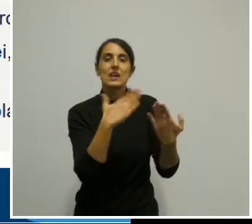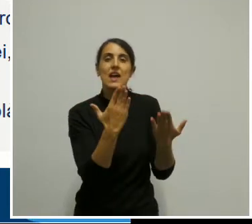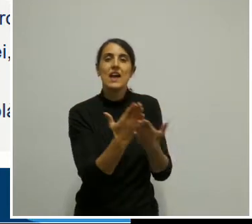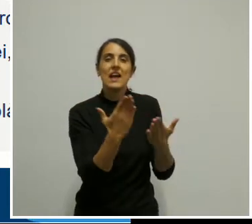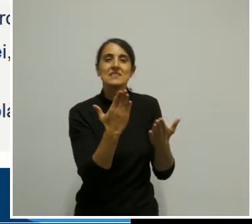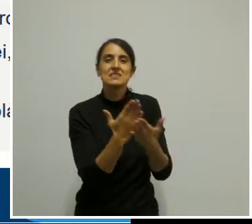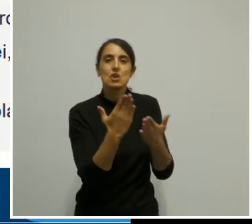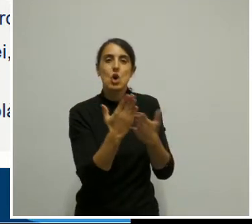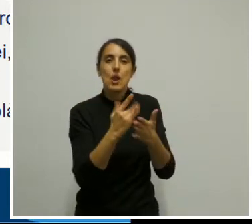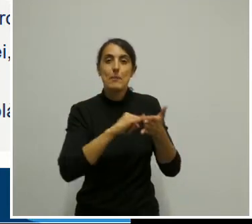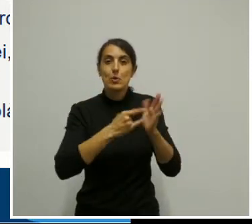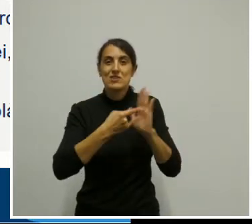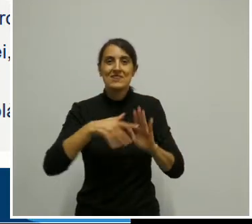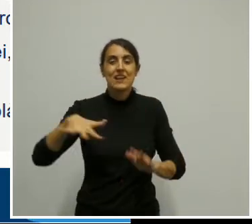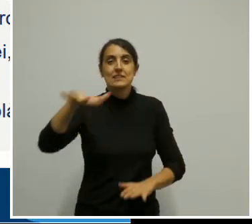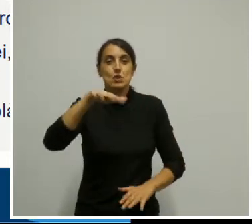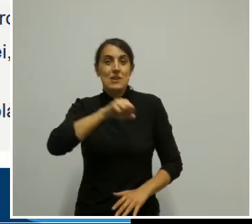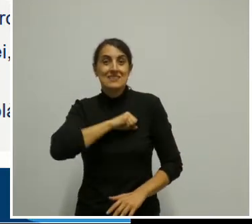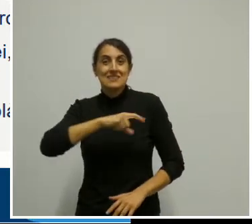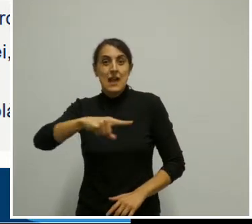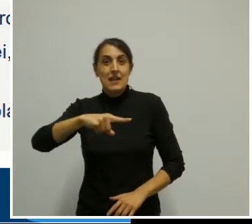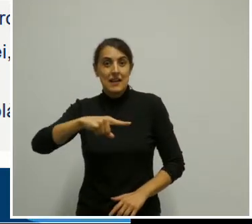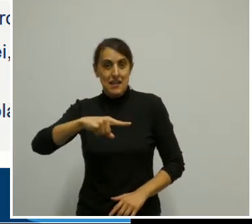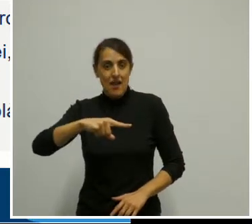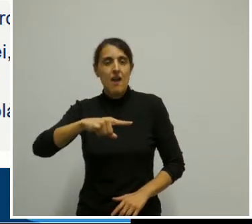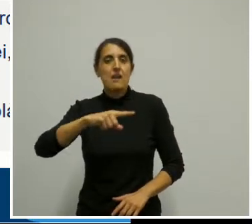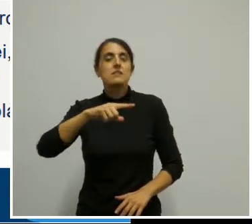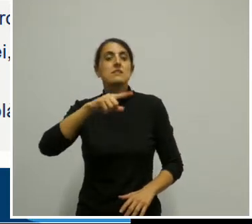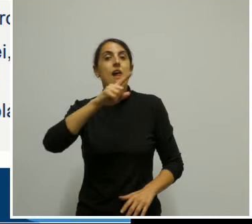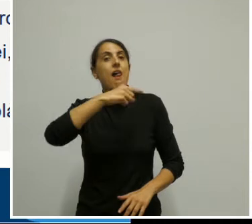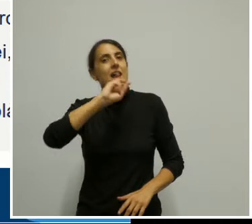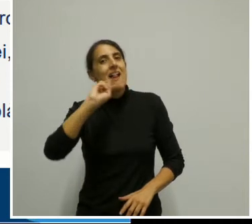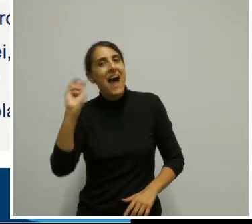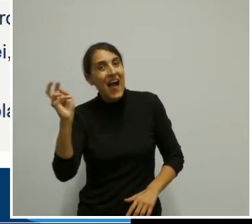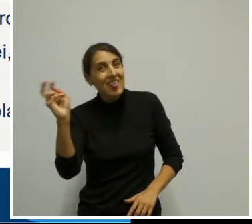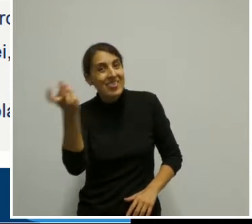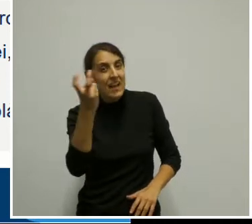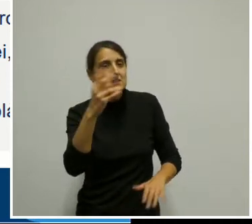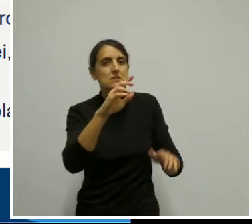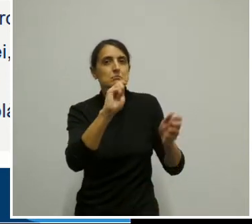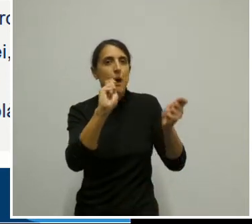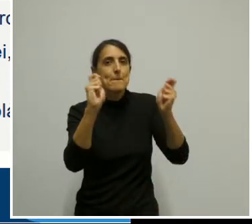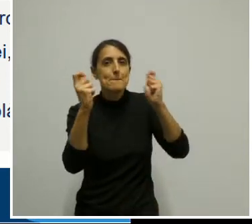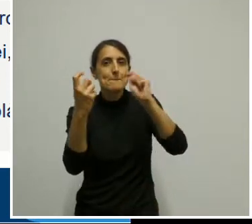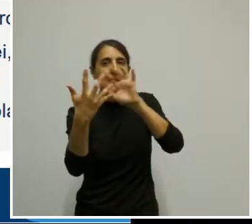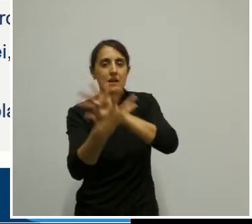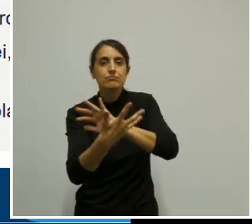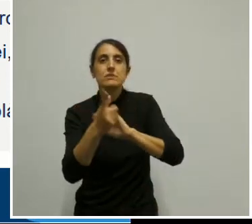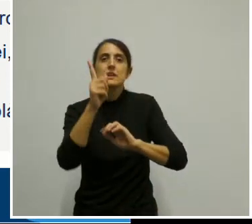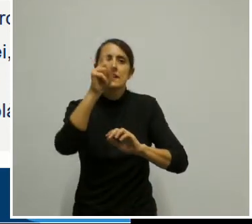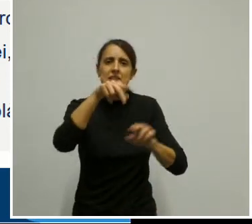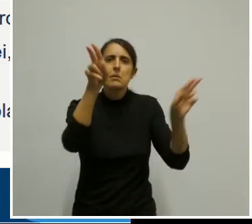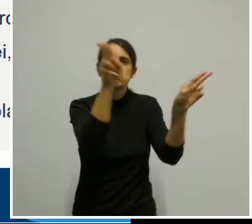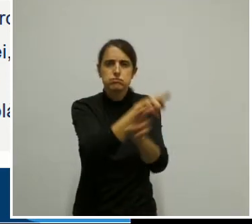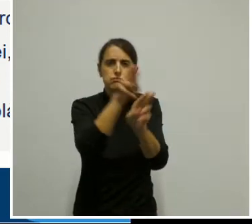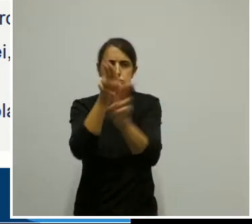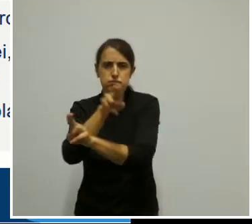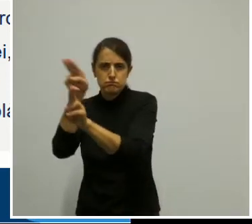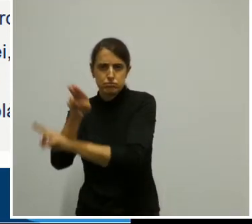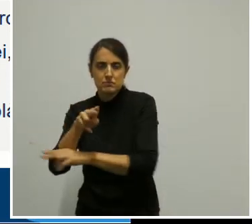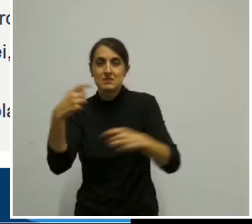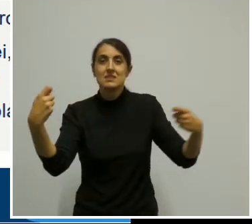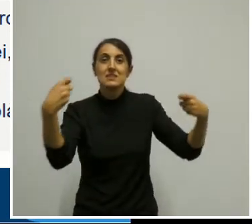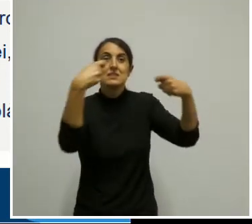Sarrià, i hi ha altres que s'han anat transformant i s'han tancat centres. 2 de concertats, el